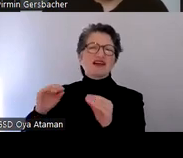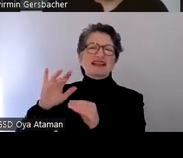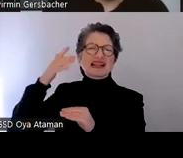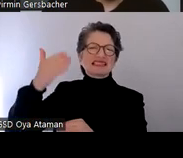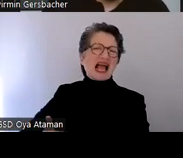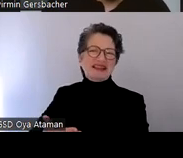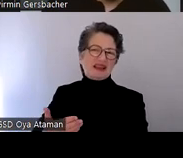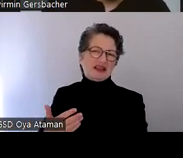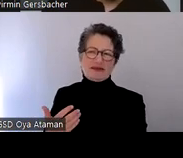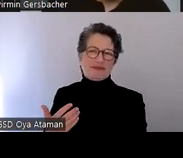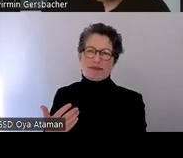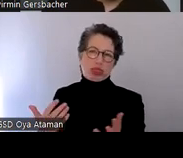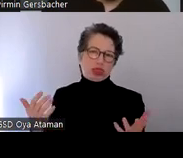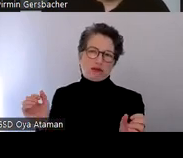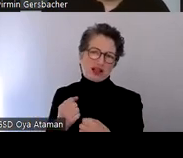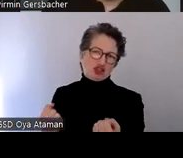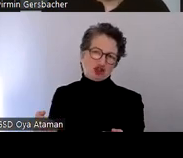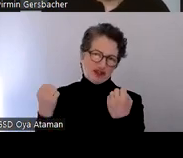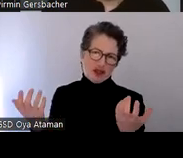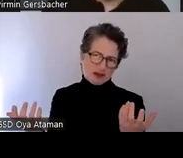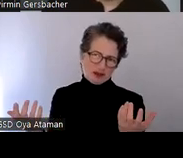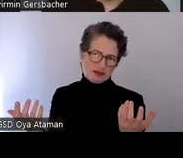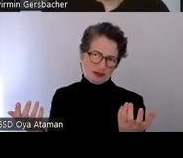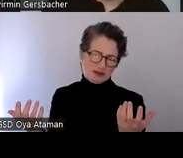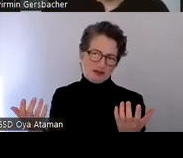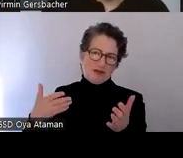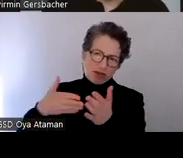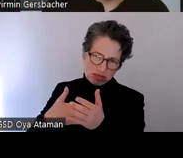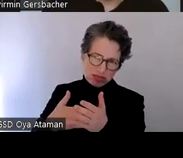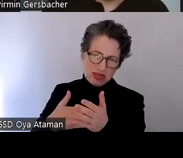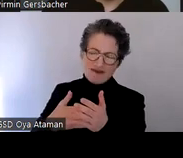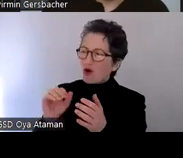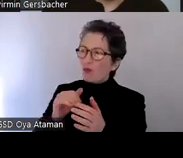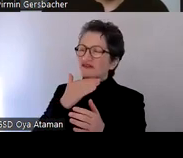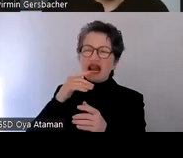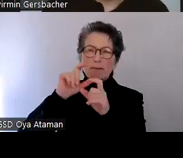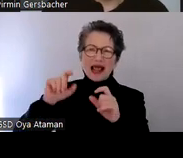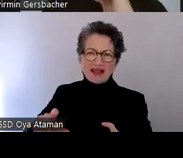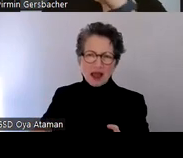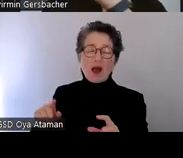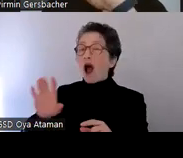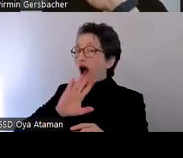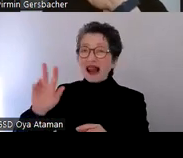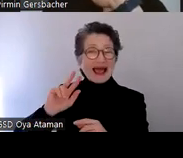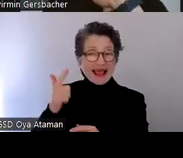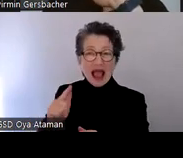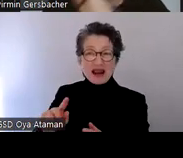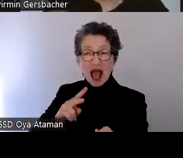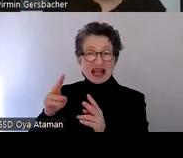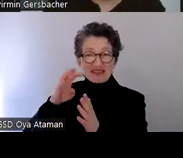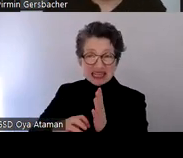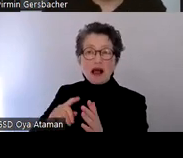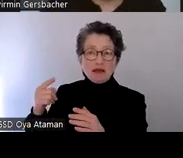Webseite halt schwer bis unmöglich. Vor allem, wenn man guckt, wie viele Bilder hier sind und wenn die alle keinen Alternativtext